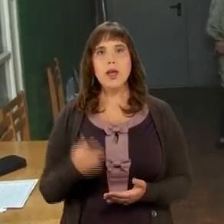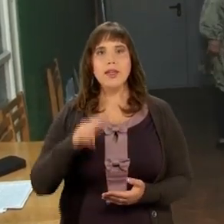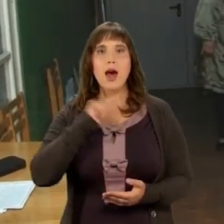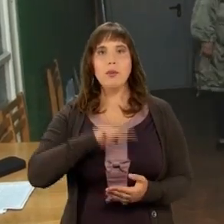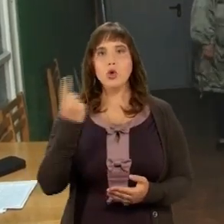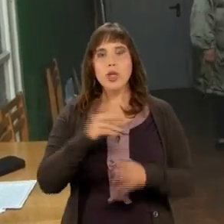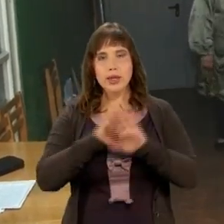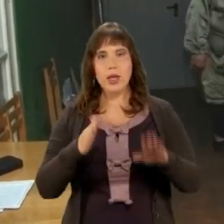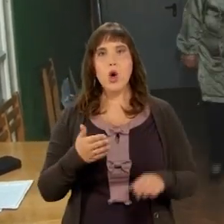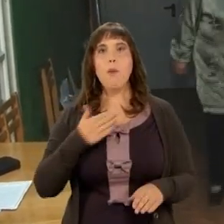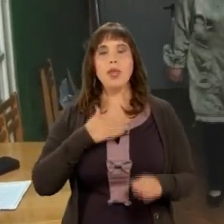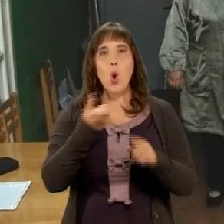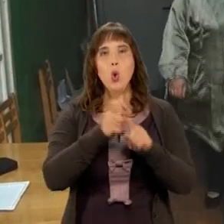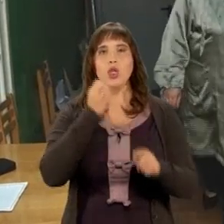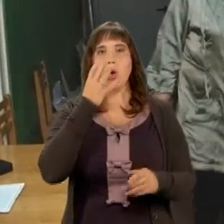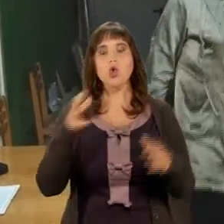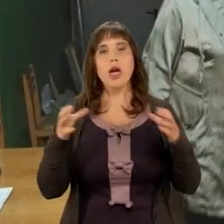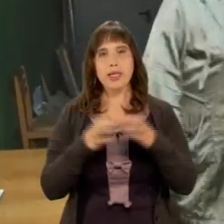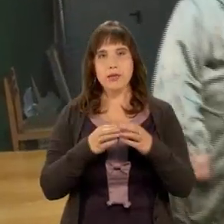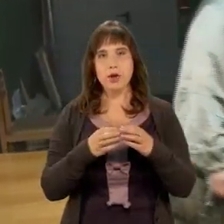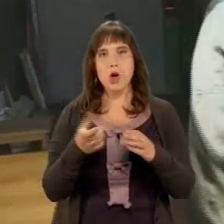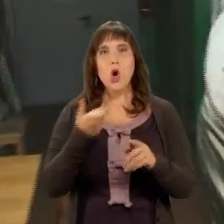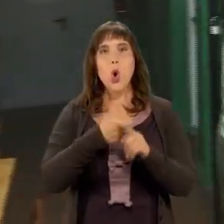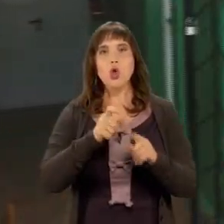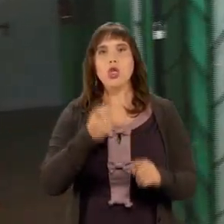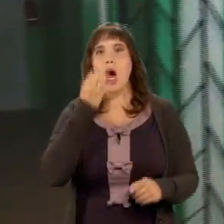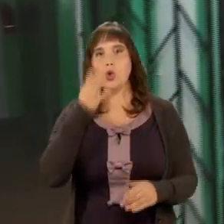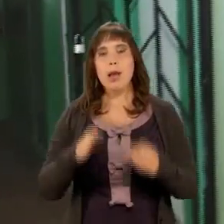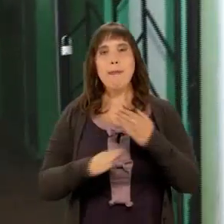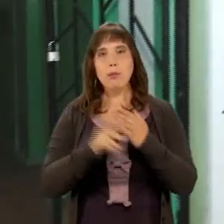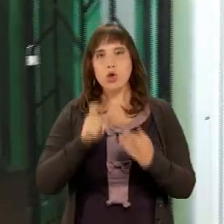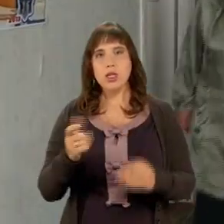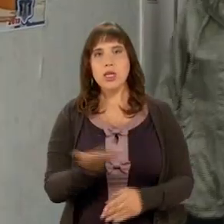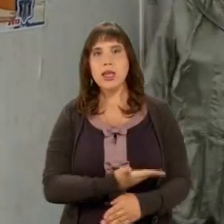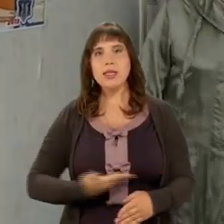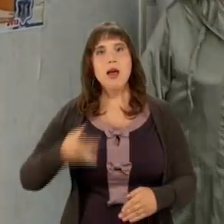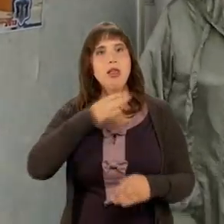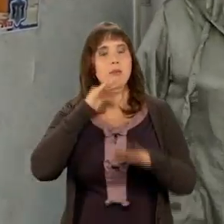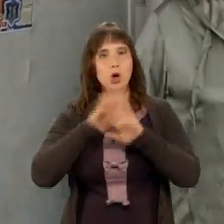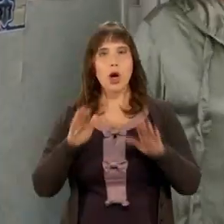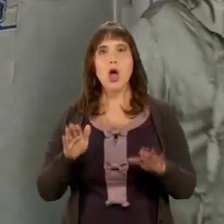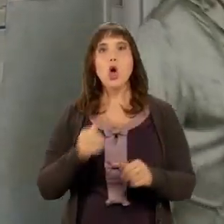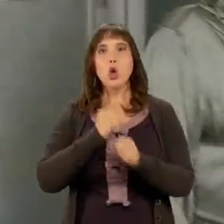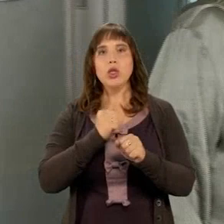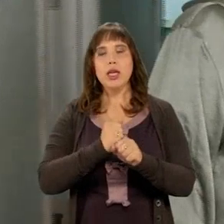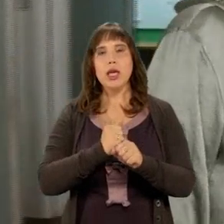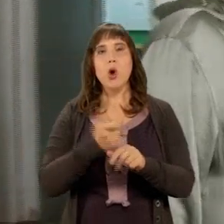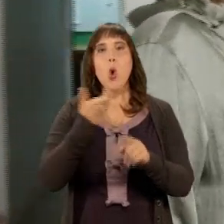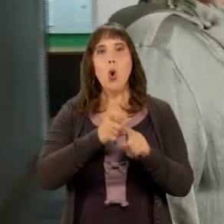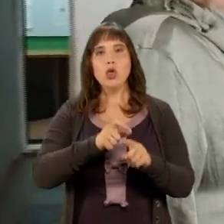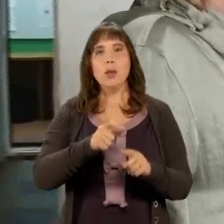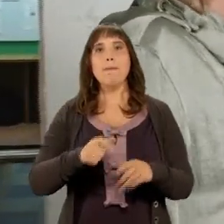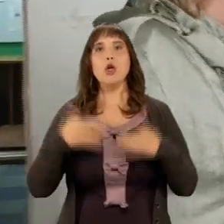Я работаю не одна, у меня очень хороший коллектив. У меня очень хорошие помощники. Нас немного, но мы делаем очень большую